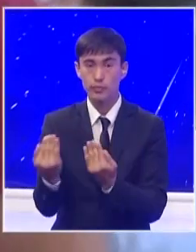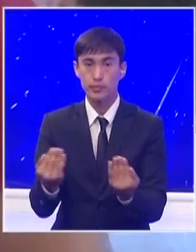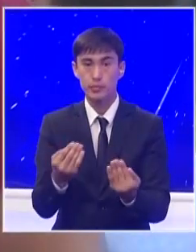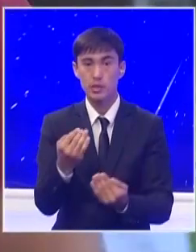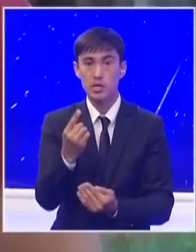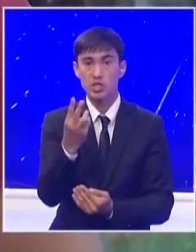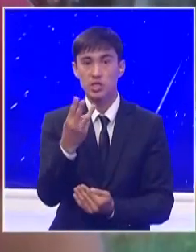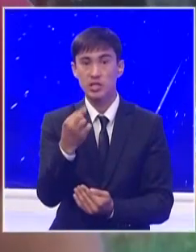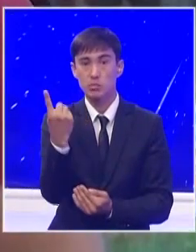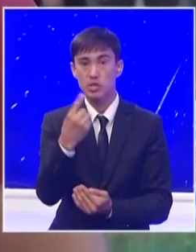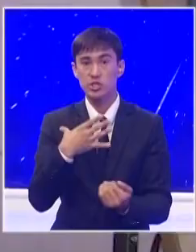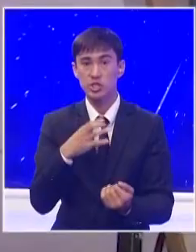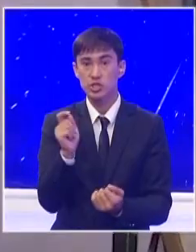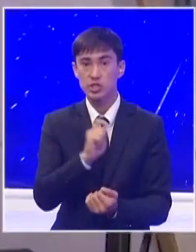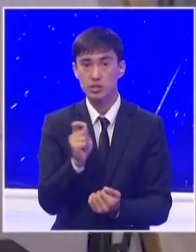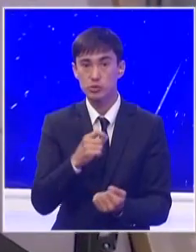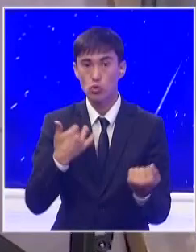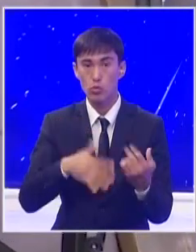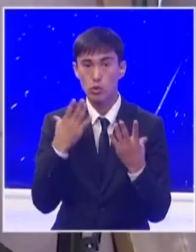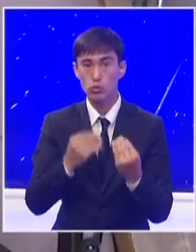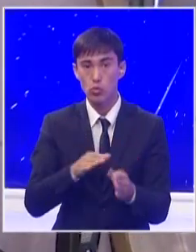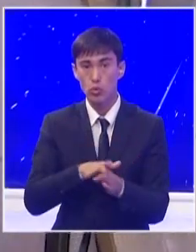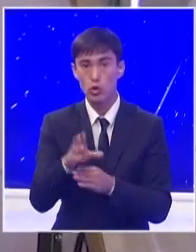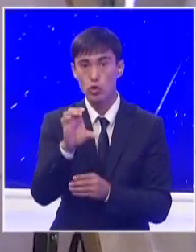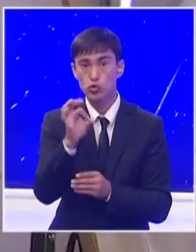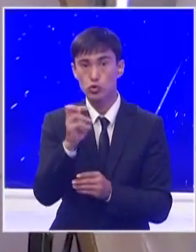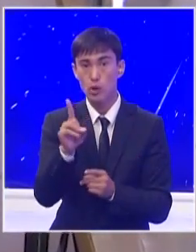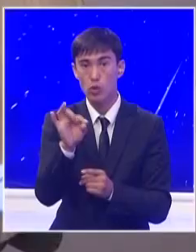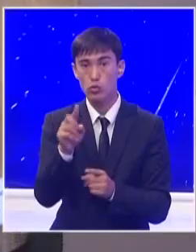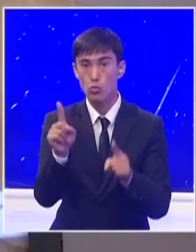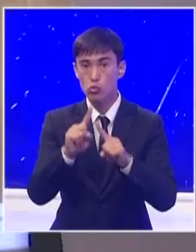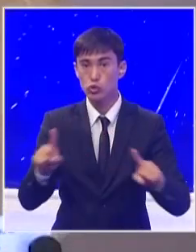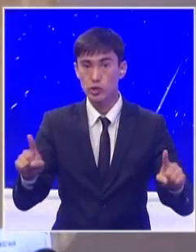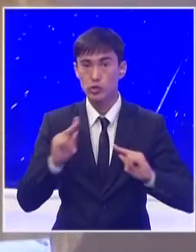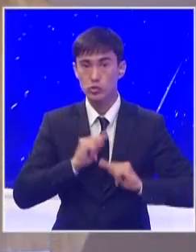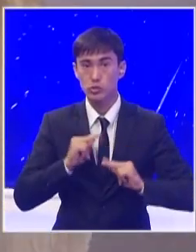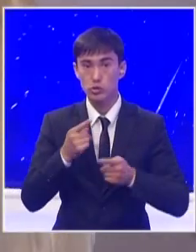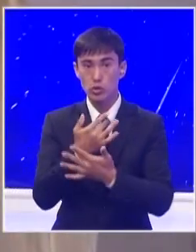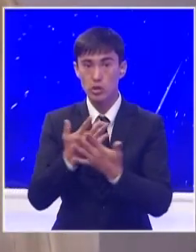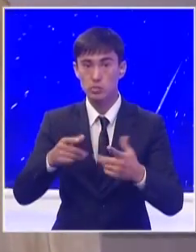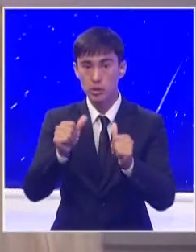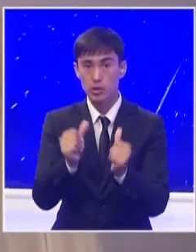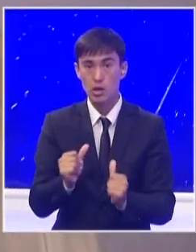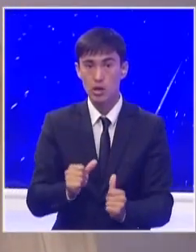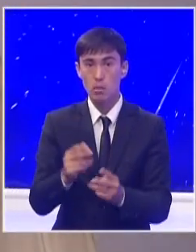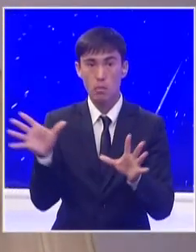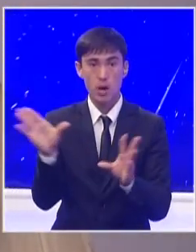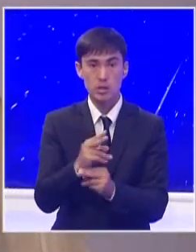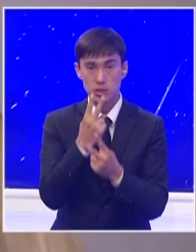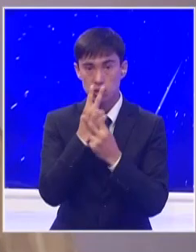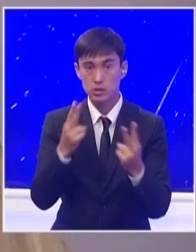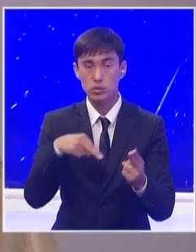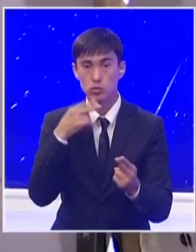бірінші жексенбісі домбыра күніне орай Сүйінбай Аронұлы музейінің қызметкерлері де түрлі экспонаттарды баршаның